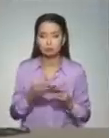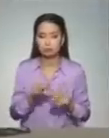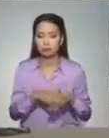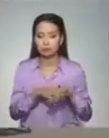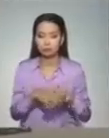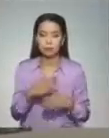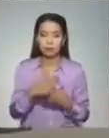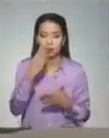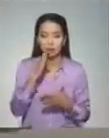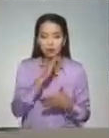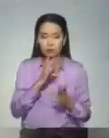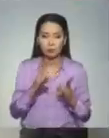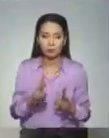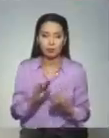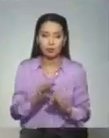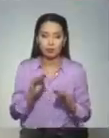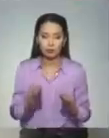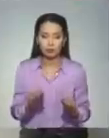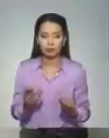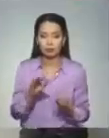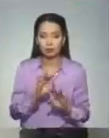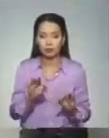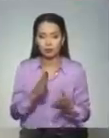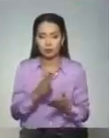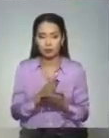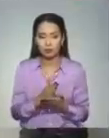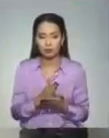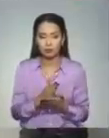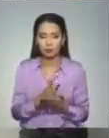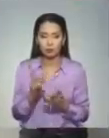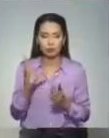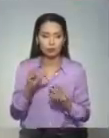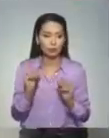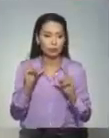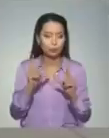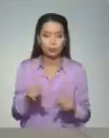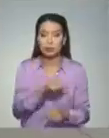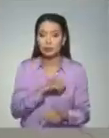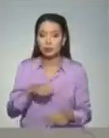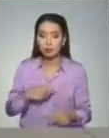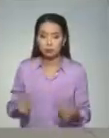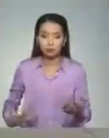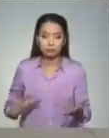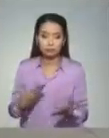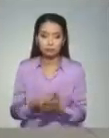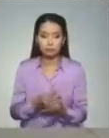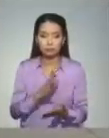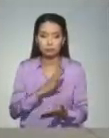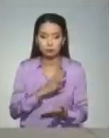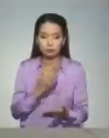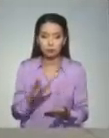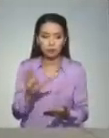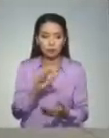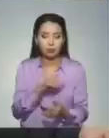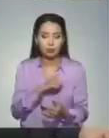родители пострадавших детей утверждают обратное. Мамы и папы рассказывают, все поездки они оплачивали из собственного кармана. Самим приходилось искать